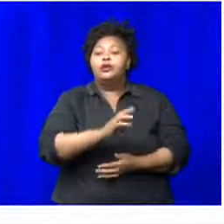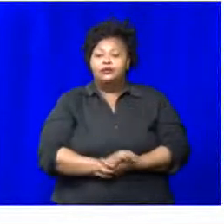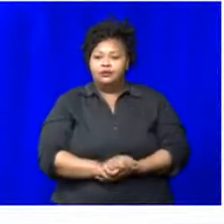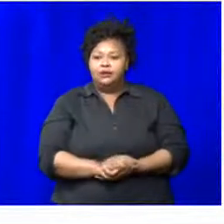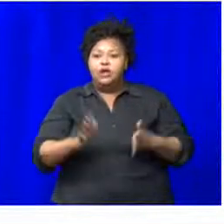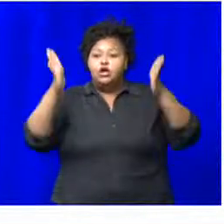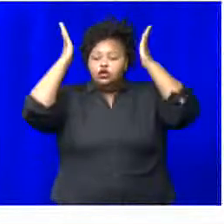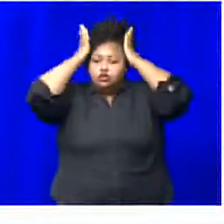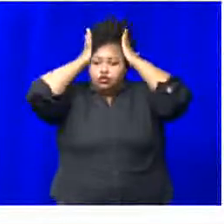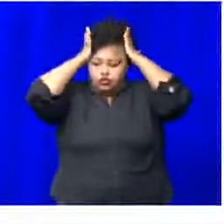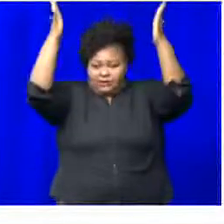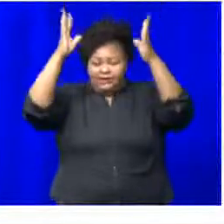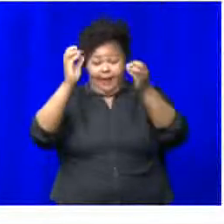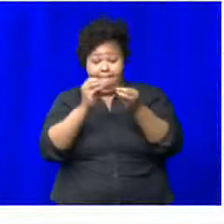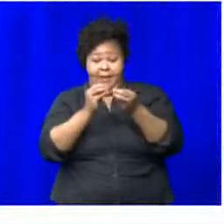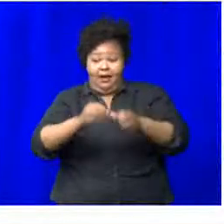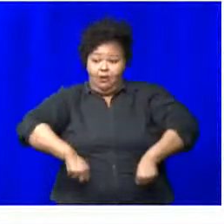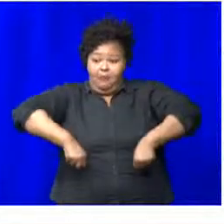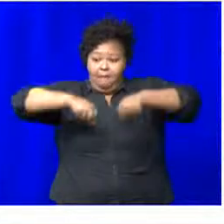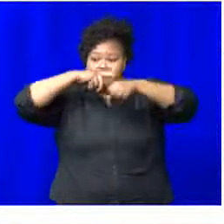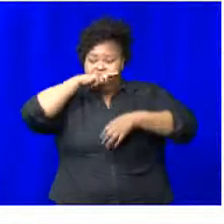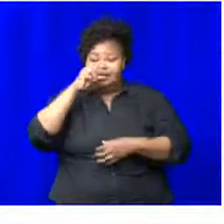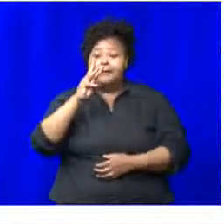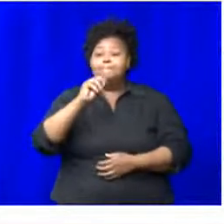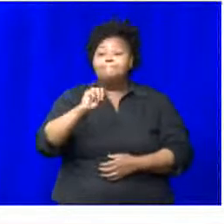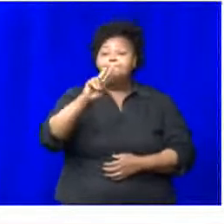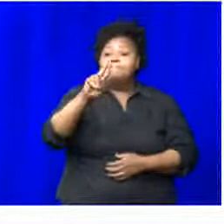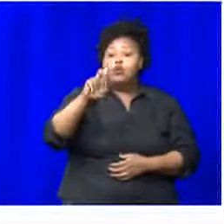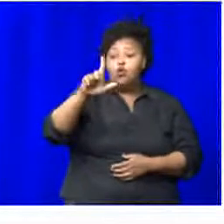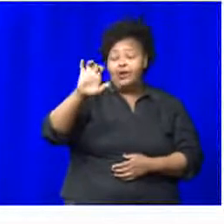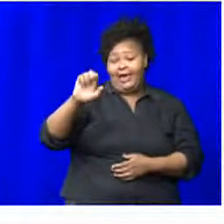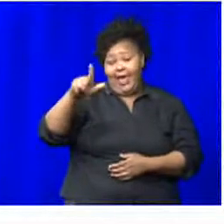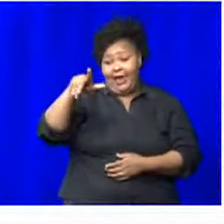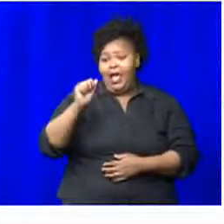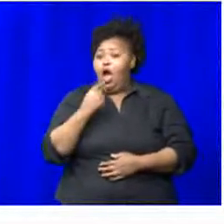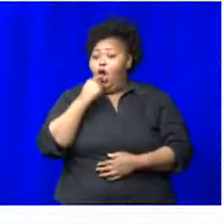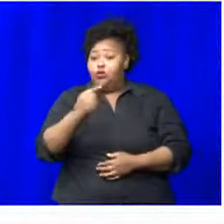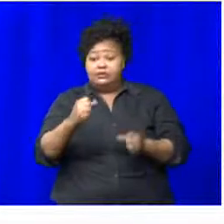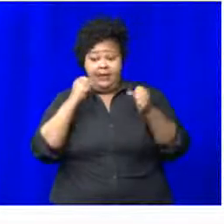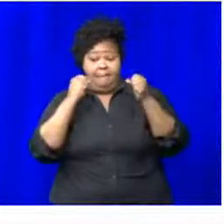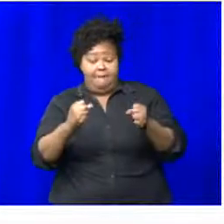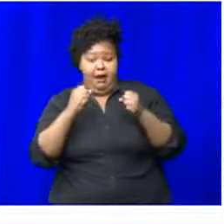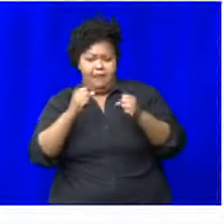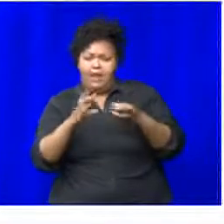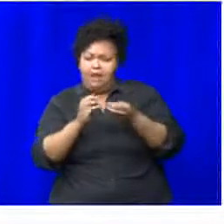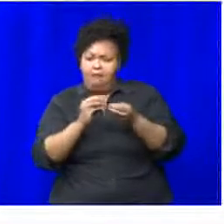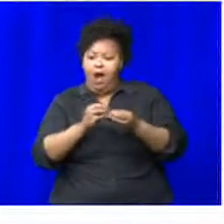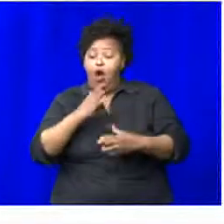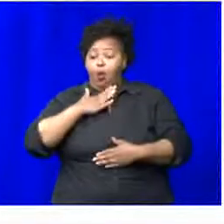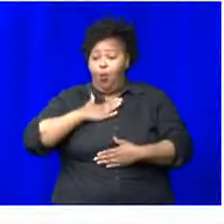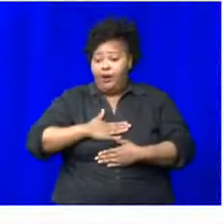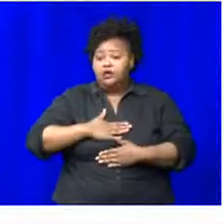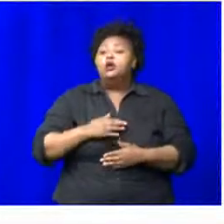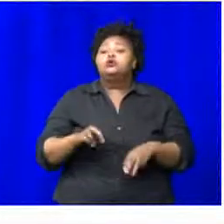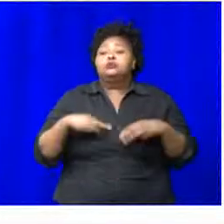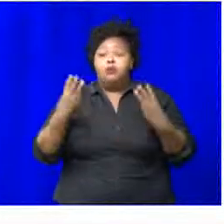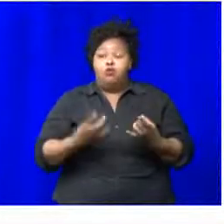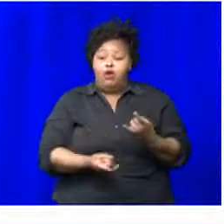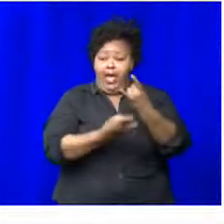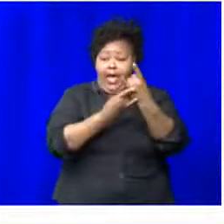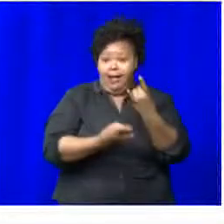Umphathi welibhange yeSwatini Bank nozizwe Mulela uthi leli bhange litimisele ukuthenda linikede eMaswati lusito